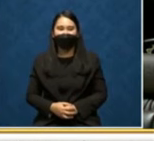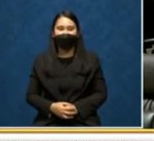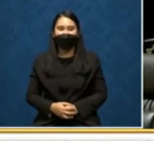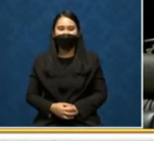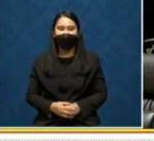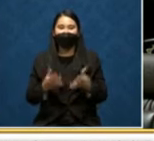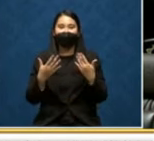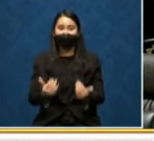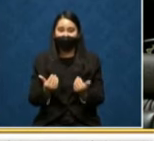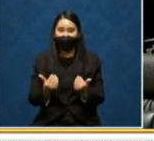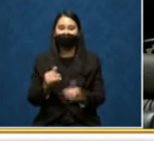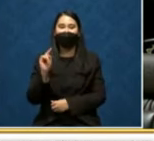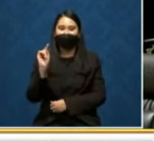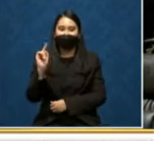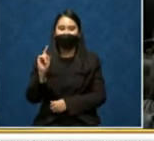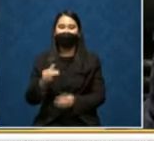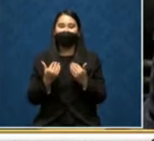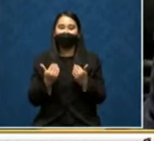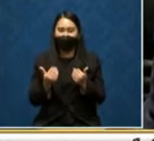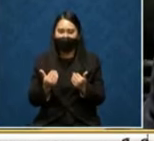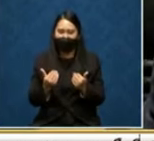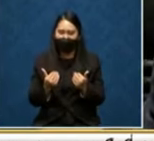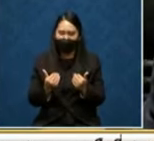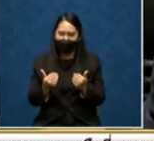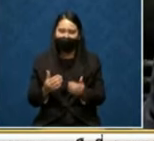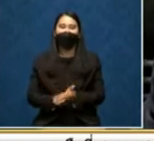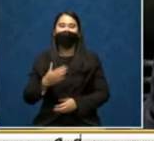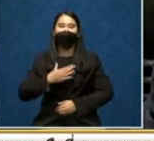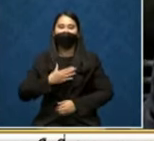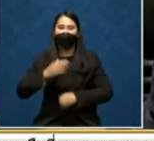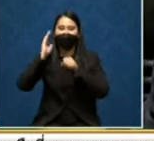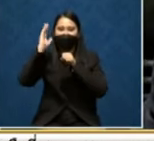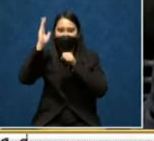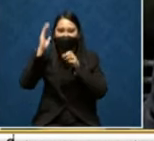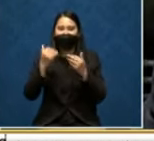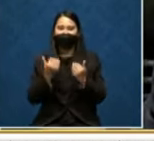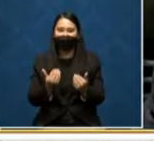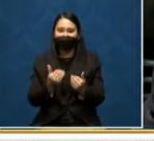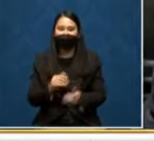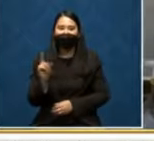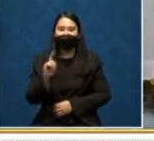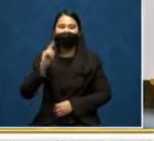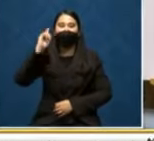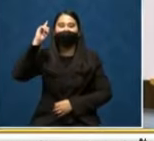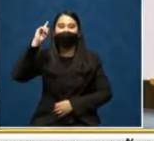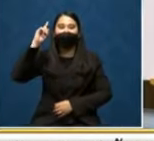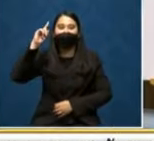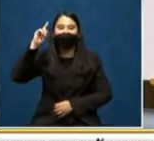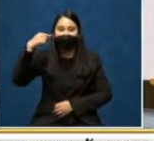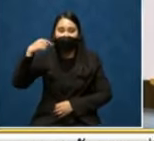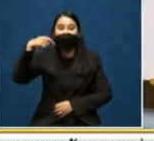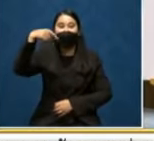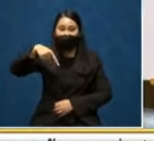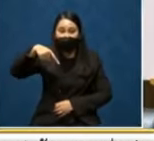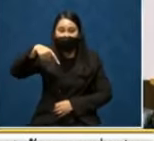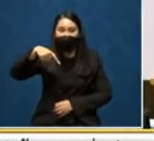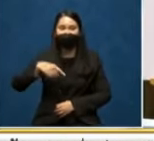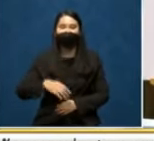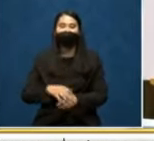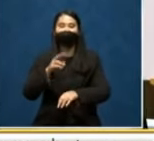ทานล่าสุดล่าสุดของล่าสุดที่ผมต้องมาอธิบายที่นี้ก็คือว่านางออนางพอพานเนี่ย